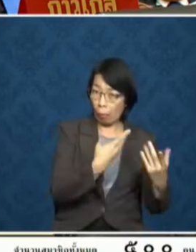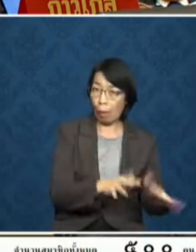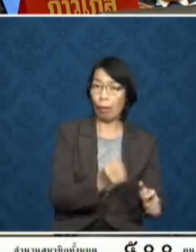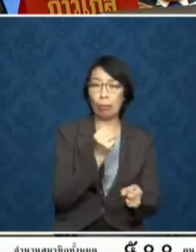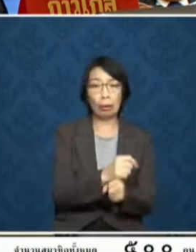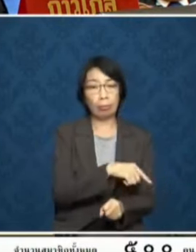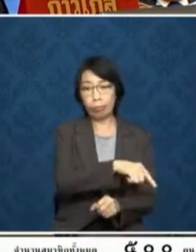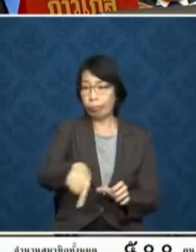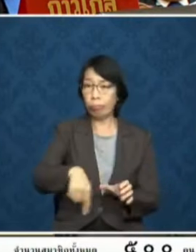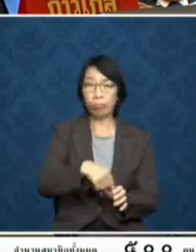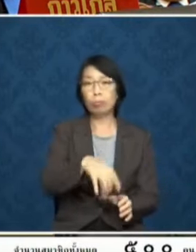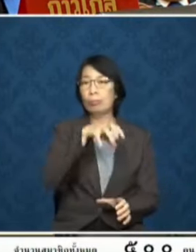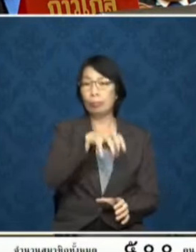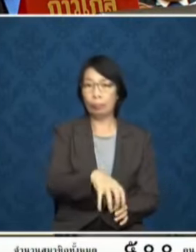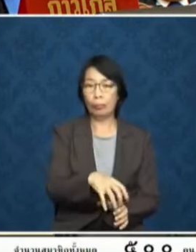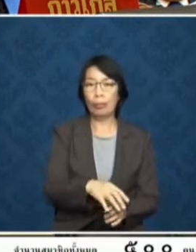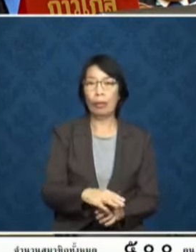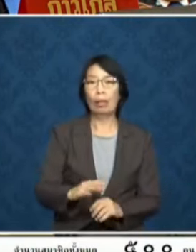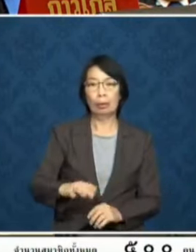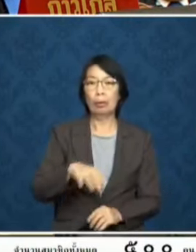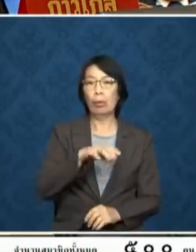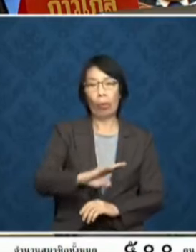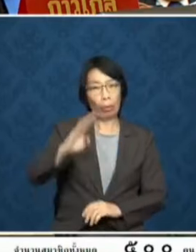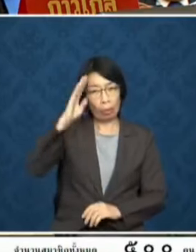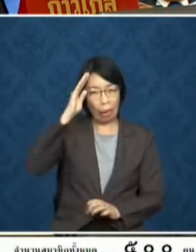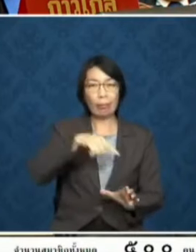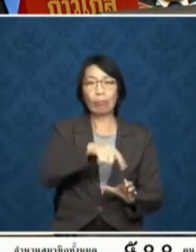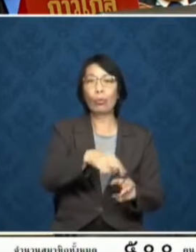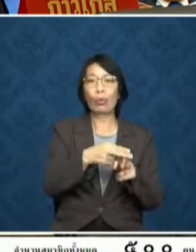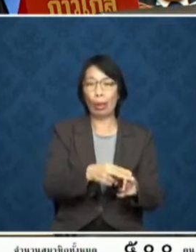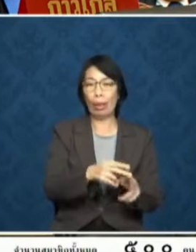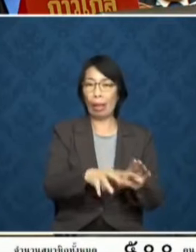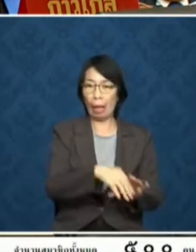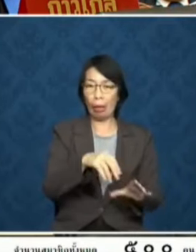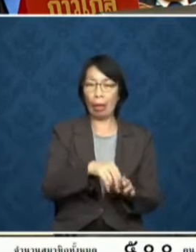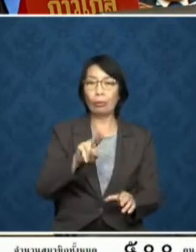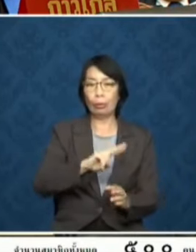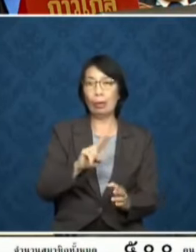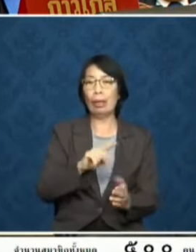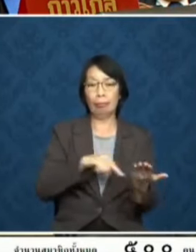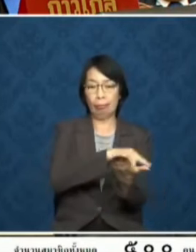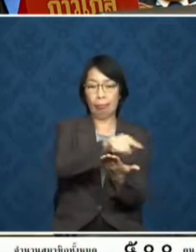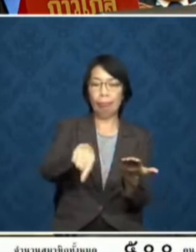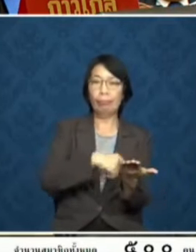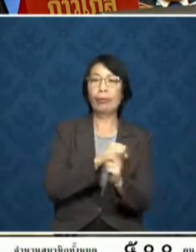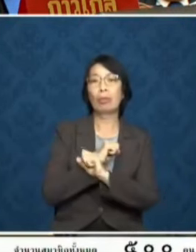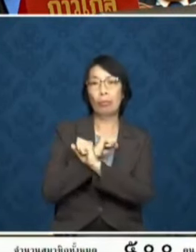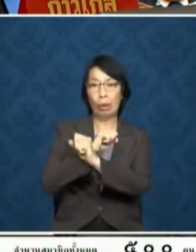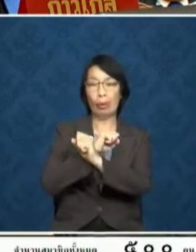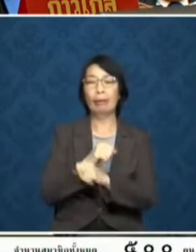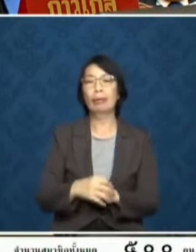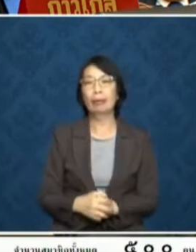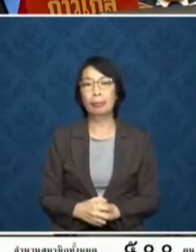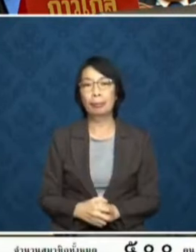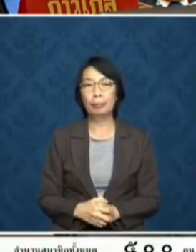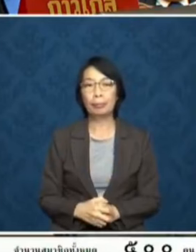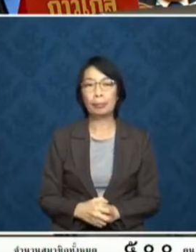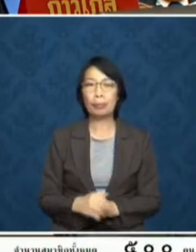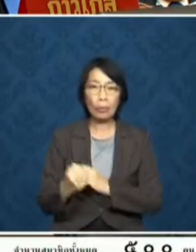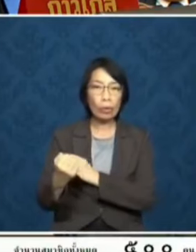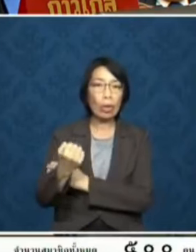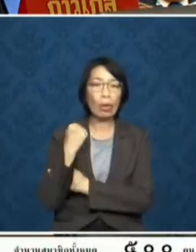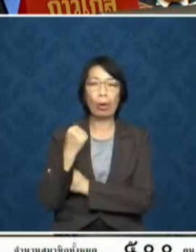การทุกอย่างในกรมการพลังงานทหารแล้วก็เอาไว้ใช้เพื่อป้องกันประเทศใช้เพื่ ความมั่น